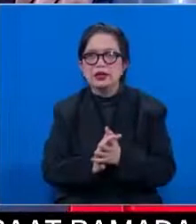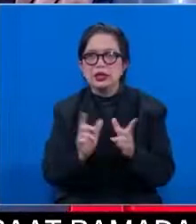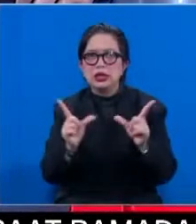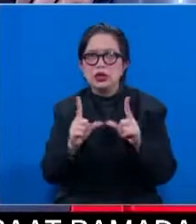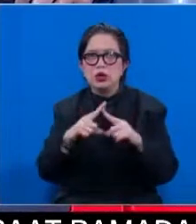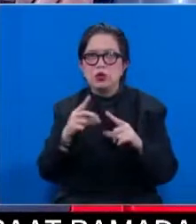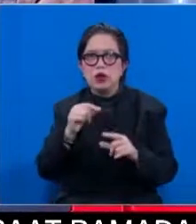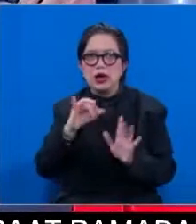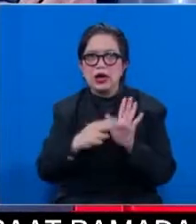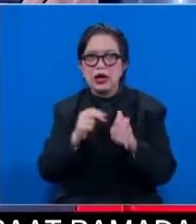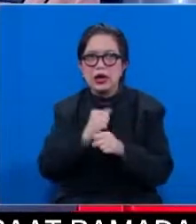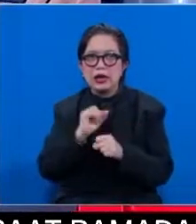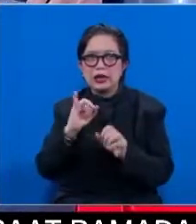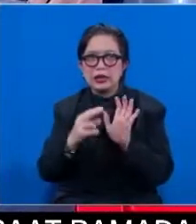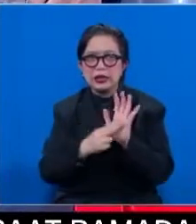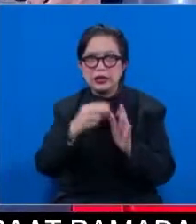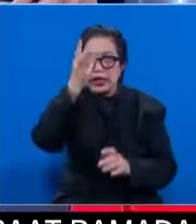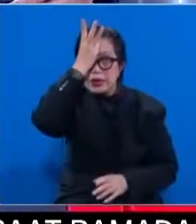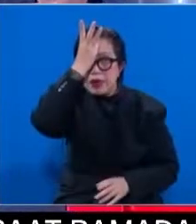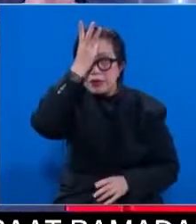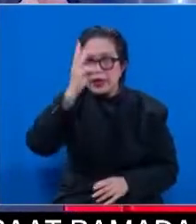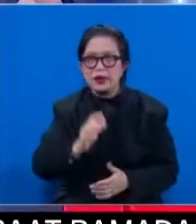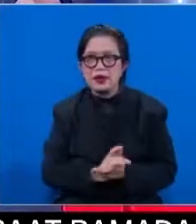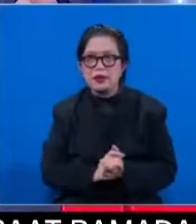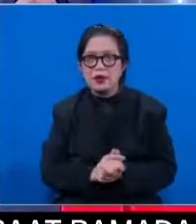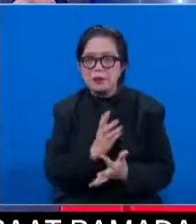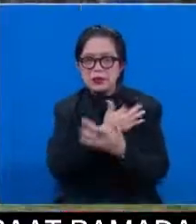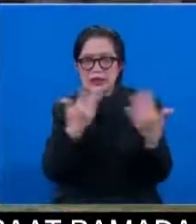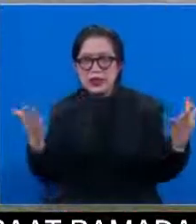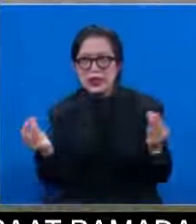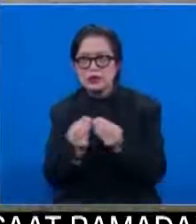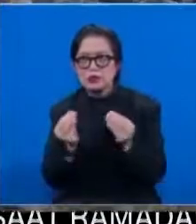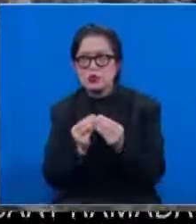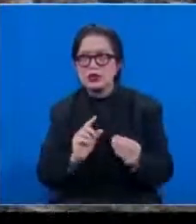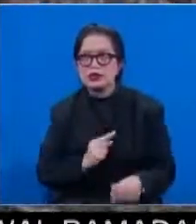warga membuat sendiri minyak kelapa untuk kebutuhan sehari-hari.